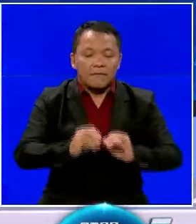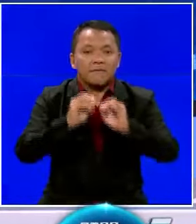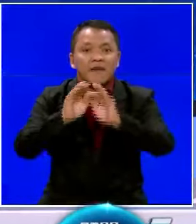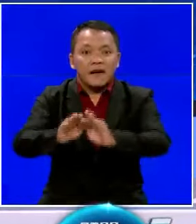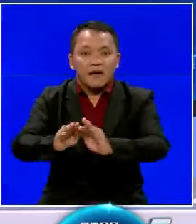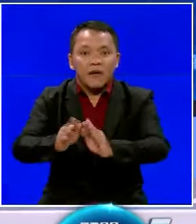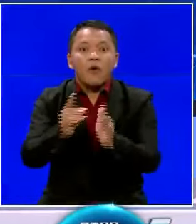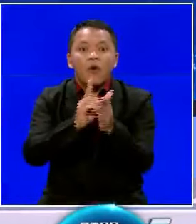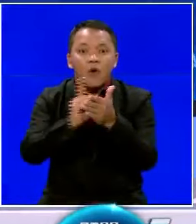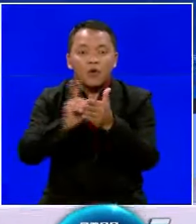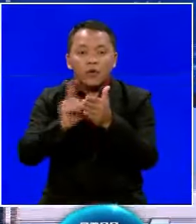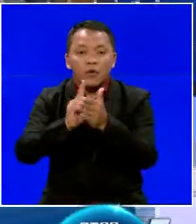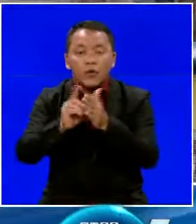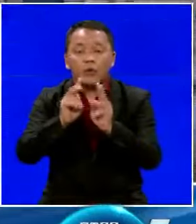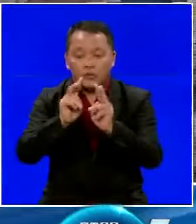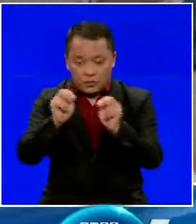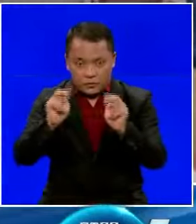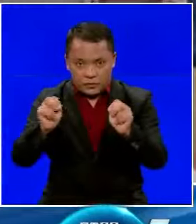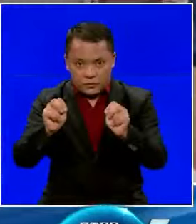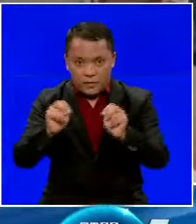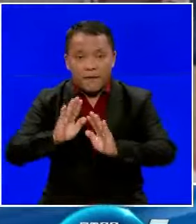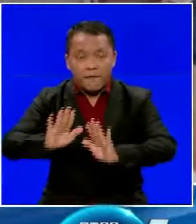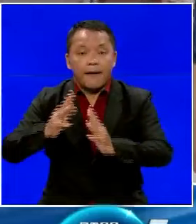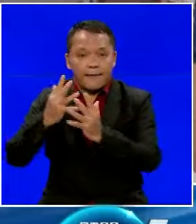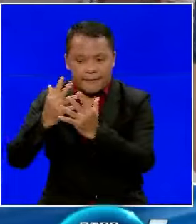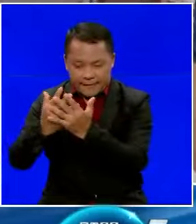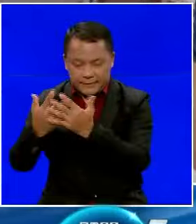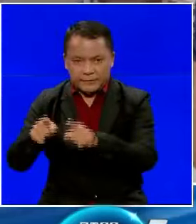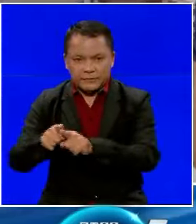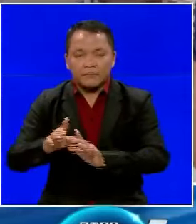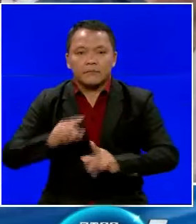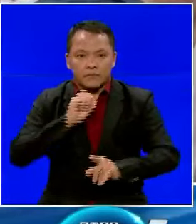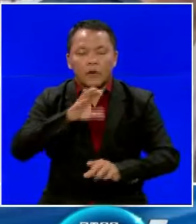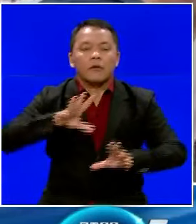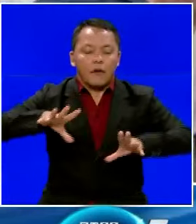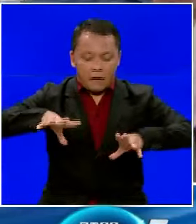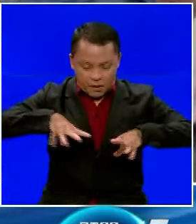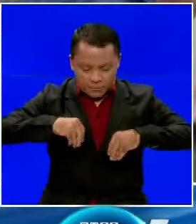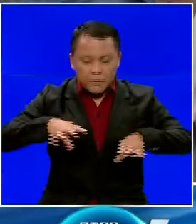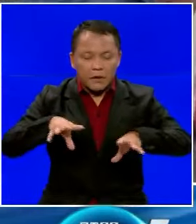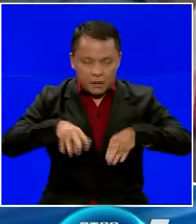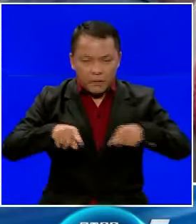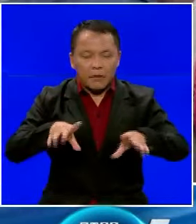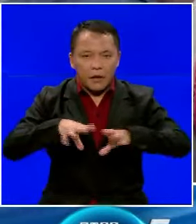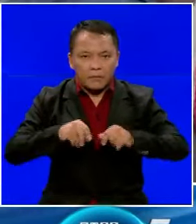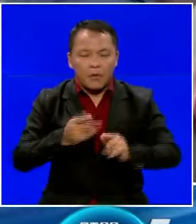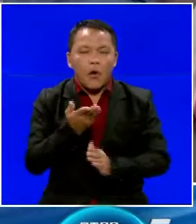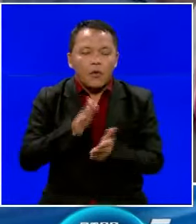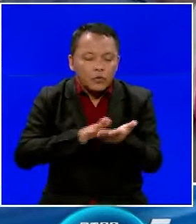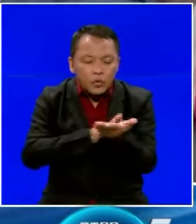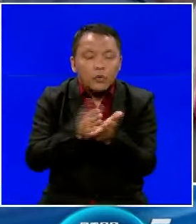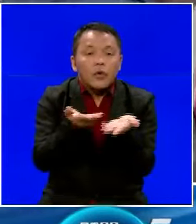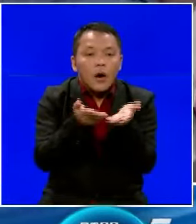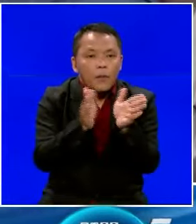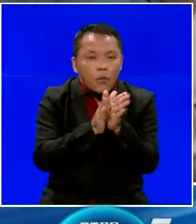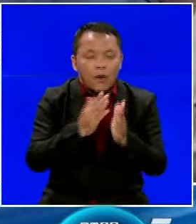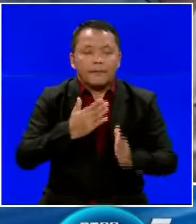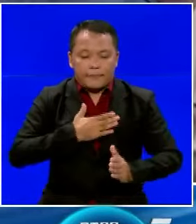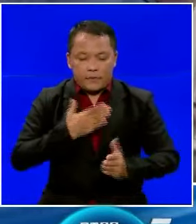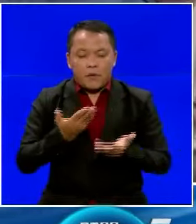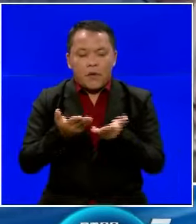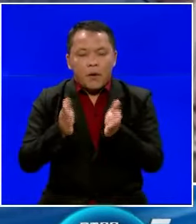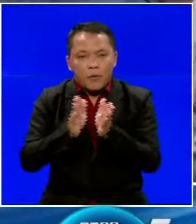ไว้ในคอนโดที่จังหวัดนนทบุรีไปฝากขังนะคะเจ้าตัวเนี่ยยอมรับผิดค่ะแล้วก็ขอโทษครอบครัวของตัวเอง